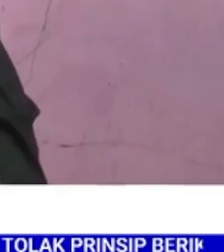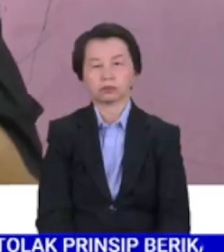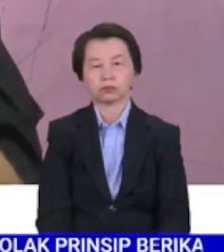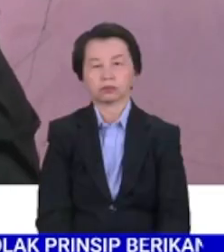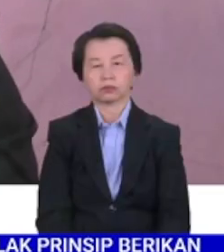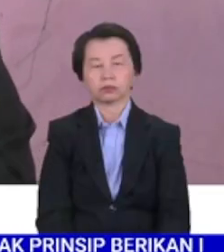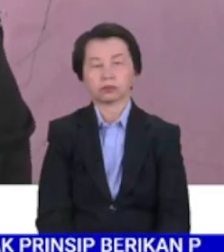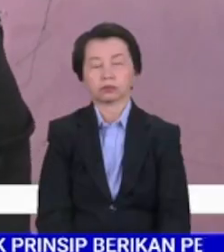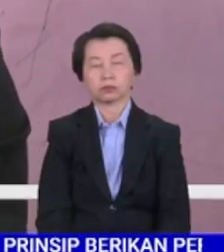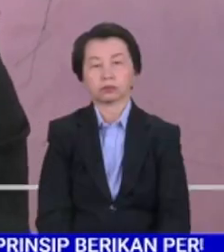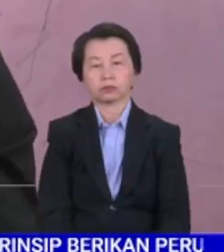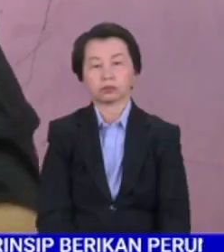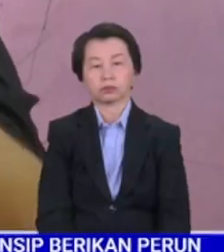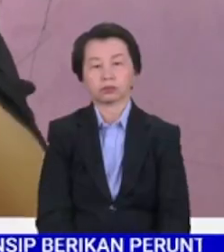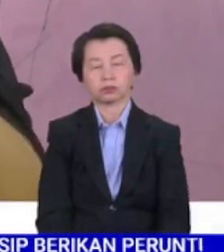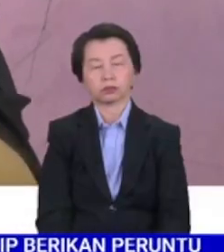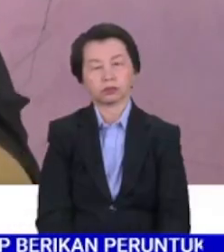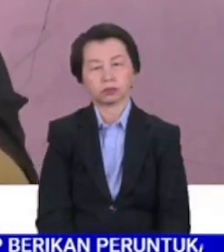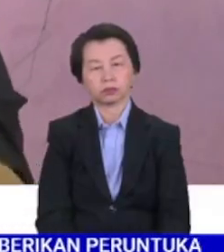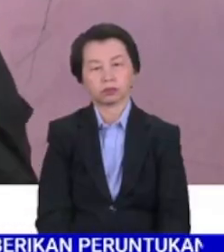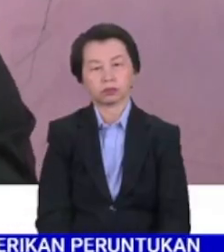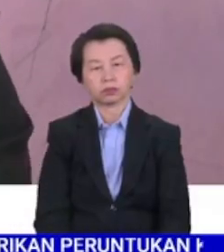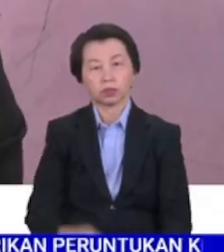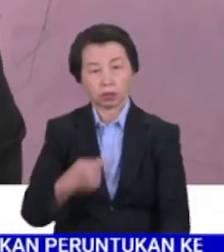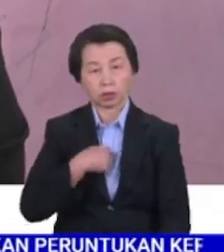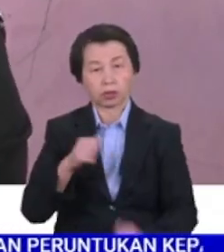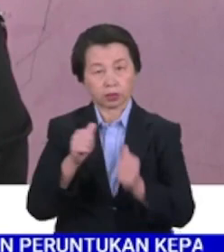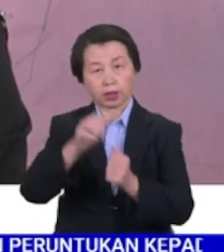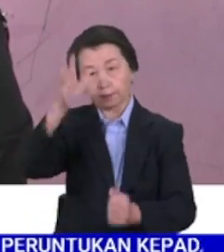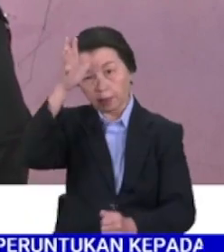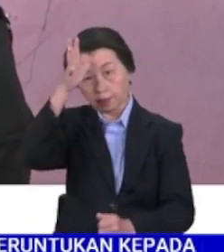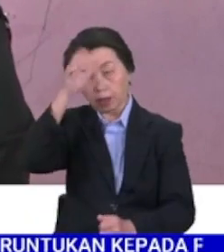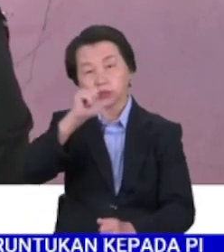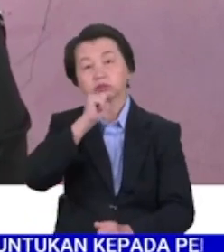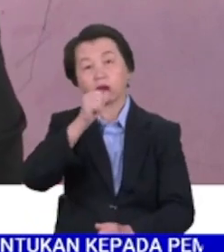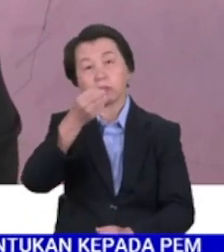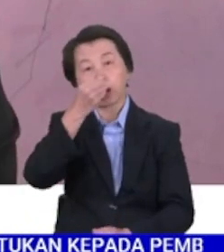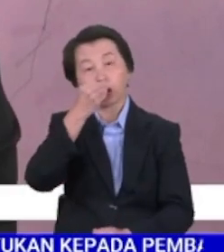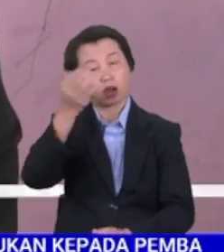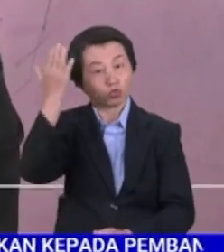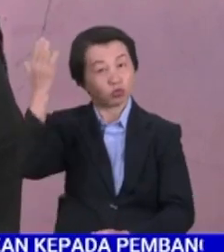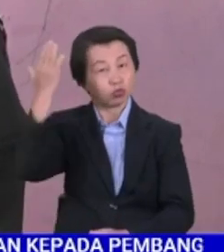Sekarang anak makan jatuh. Saya dengan bapaknya dah makan.